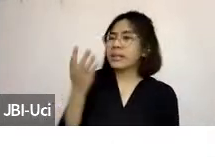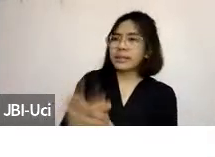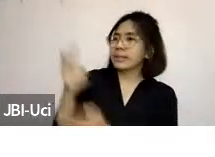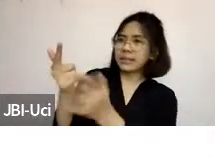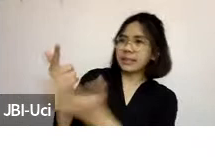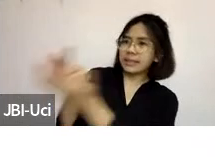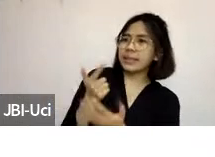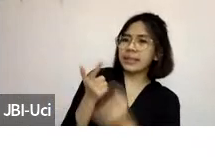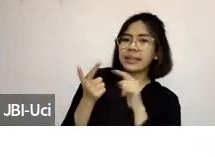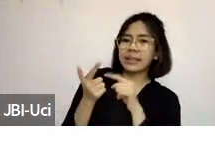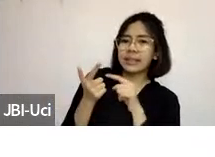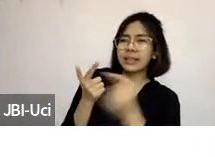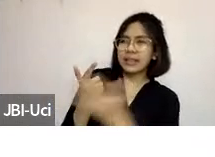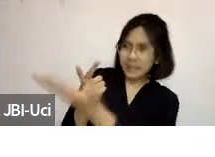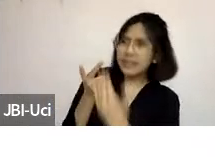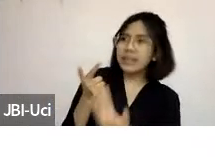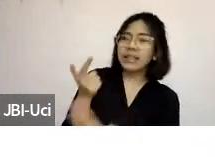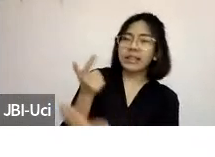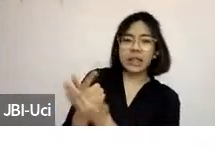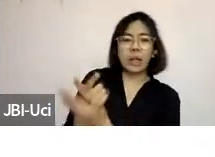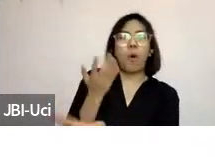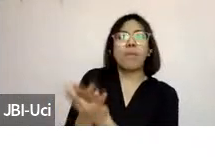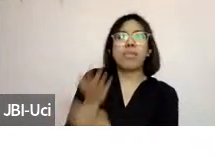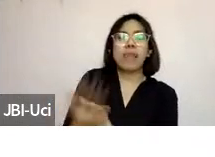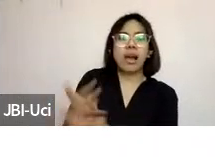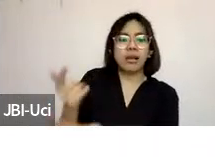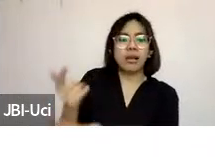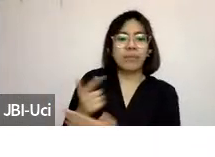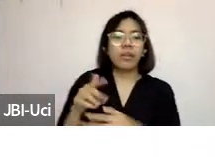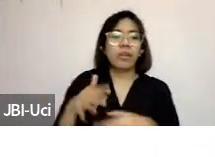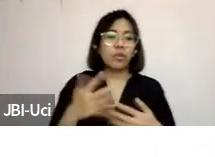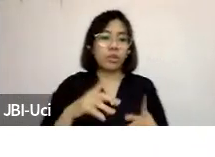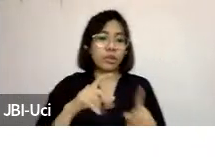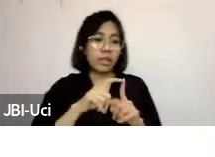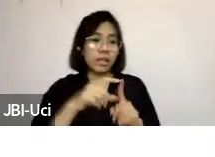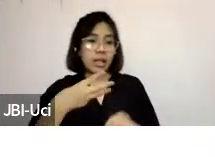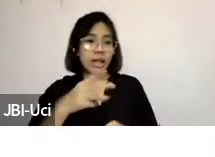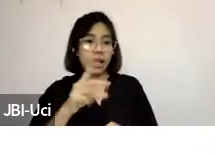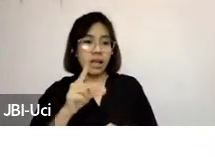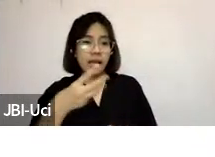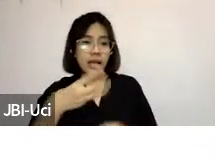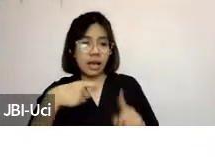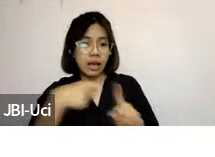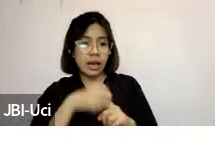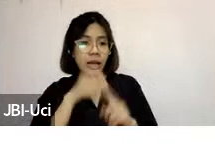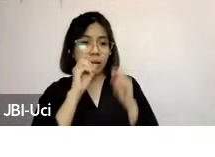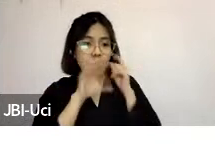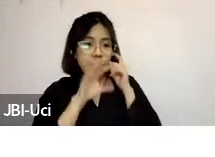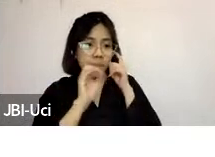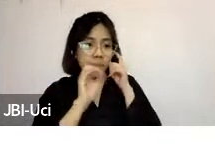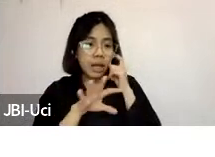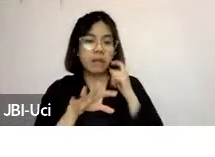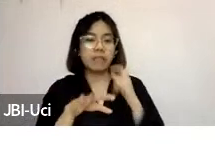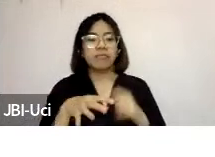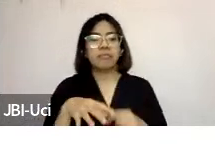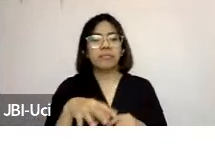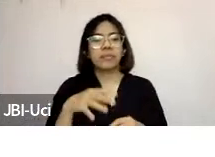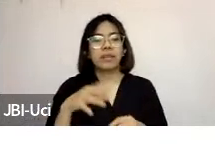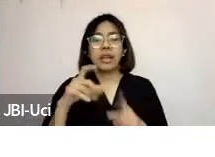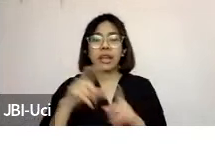itu maksudnya senjatanya itu ya Nafsi dardak ini bilang mengatakan kepada Kris